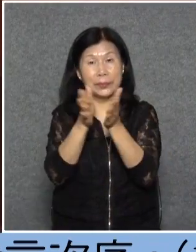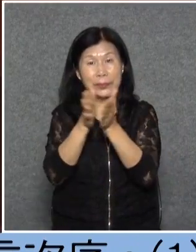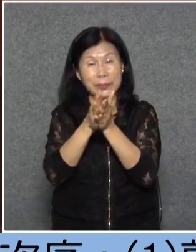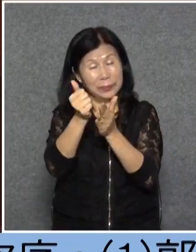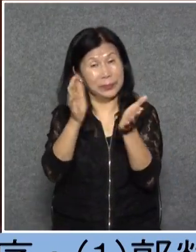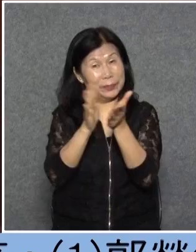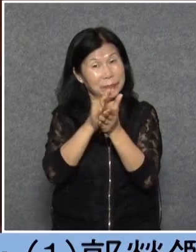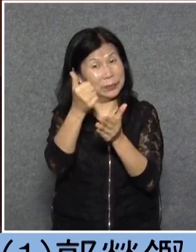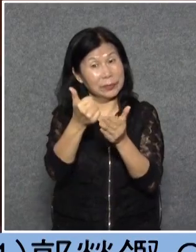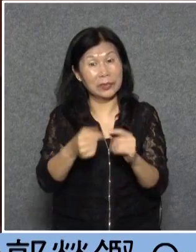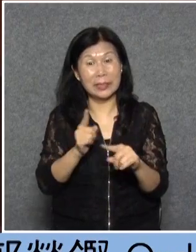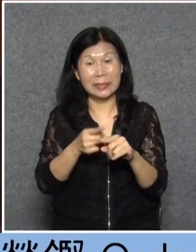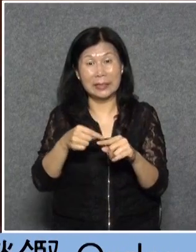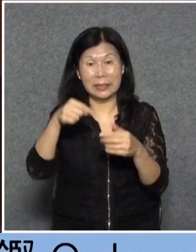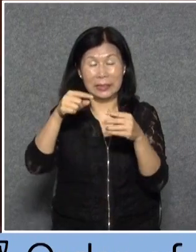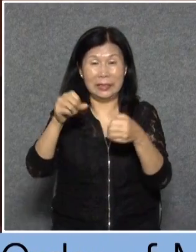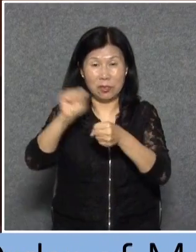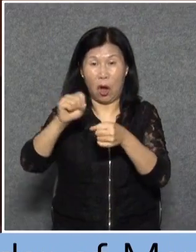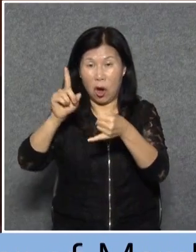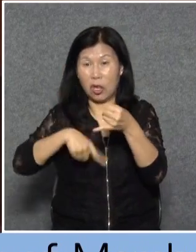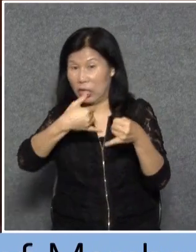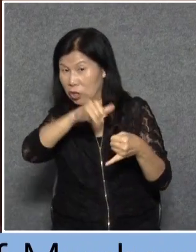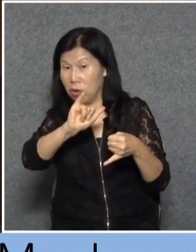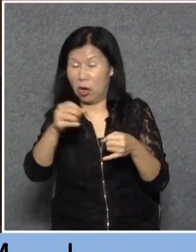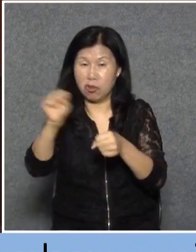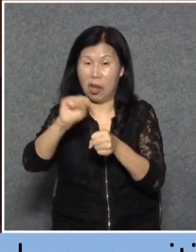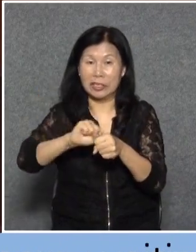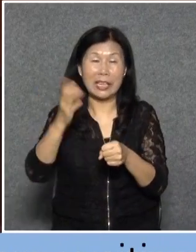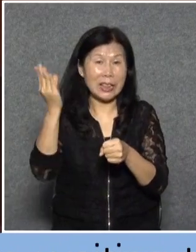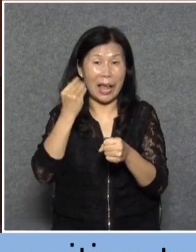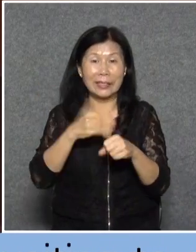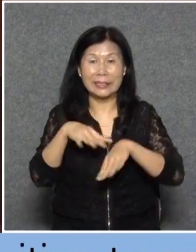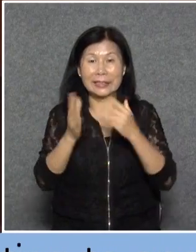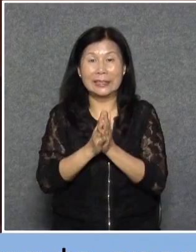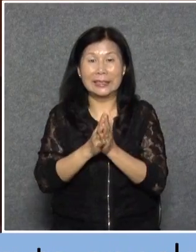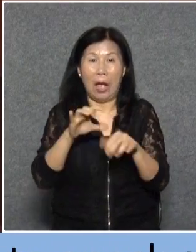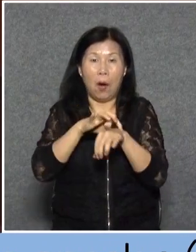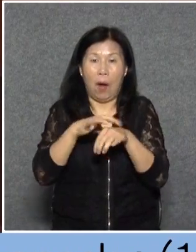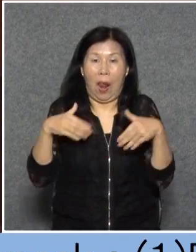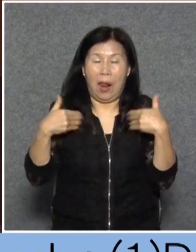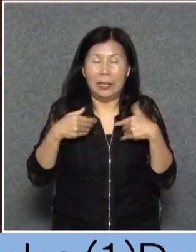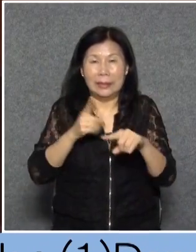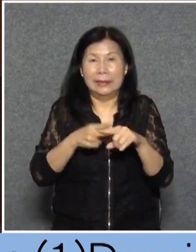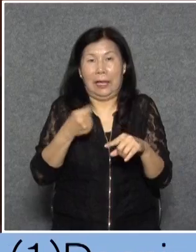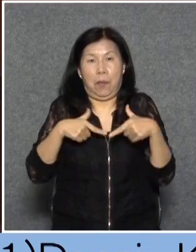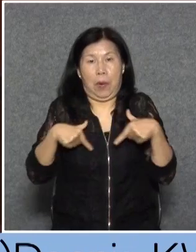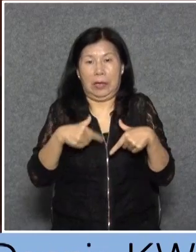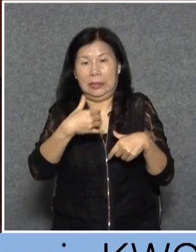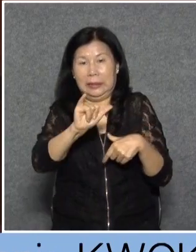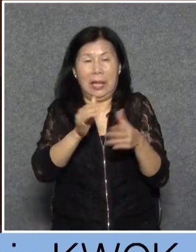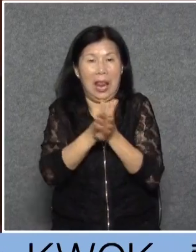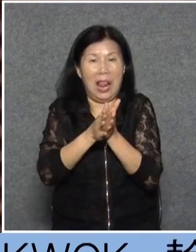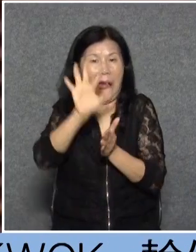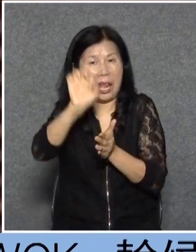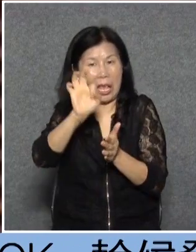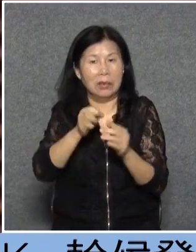价？后边嗰段仲精彩，听完之后你骨头都酥埋嘅，你竟然够胆行出去厕所小便，你真